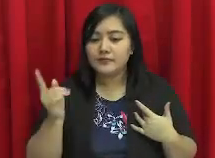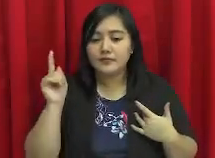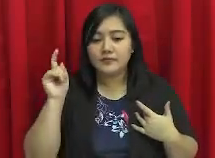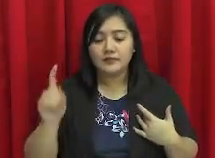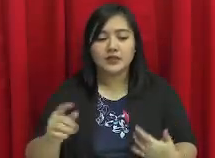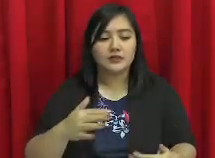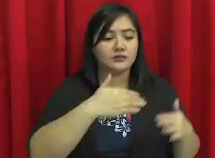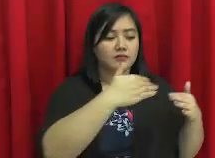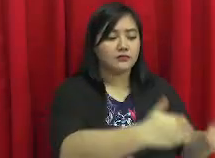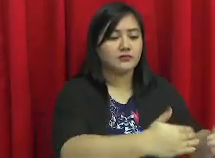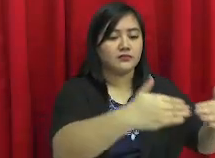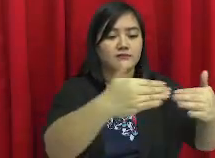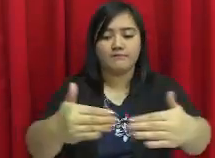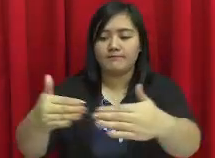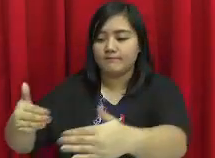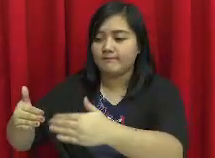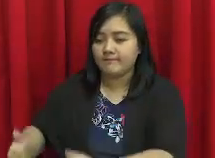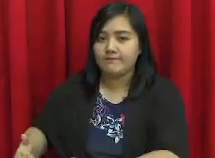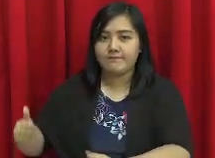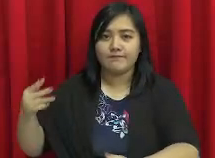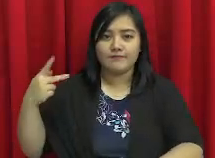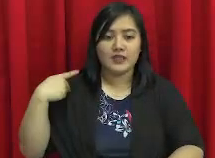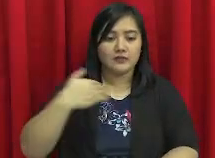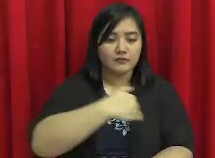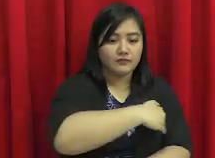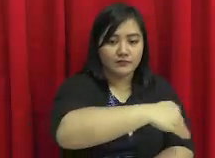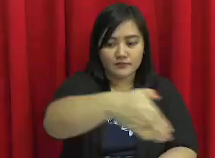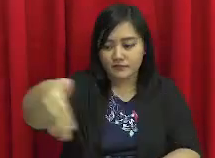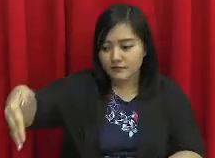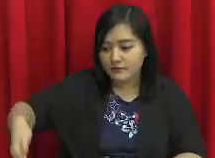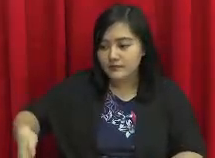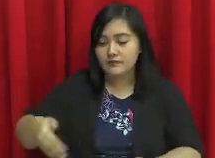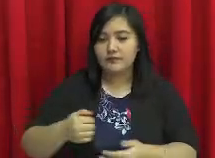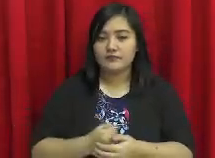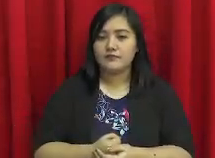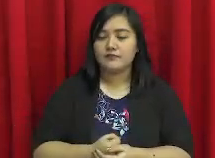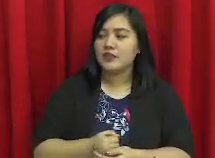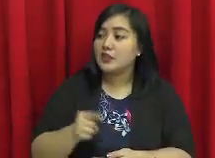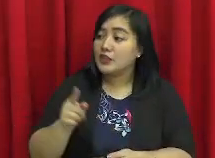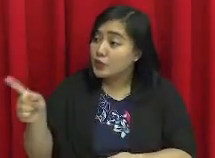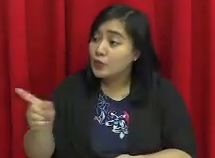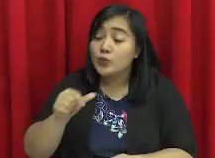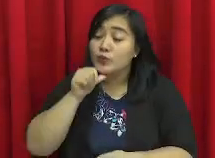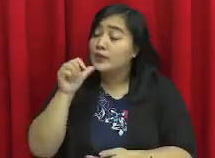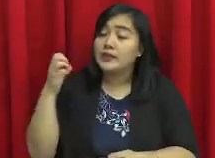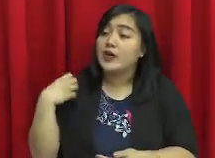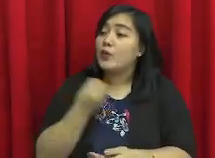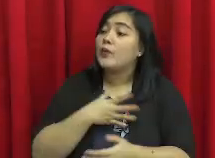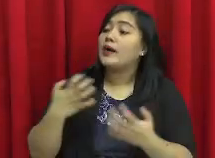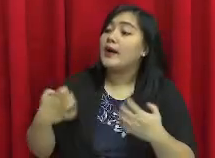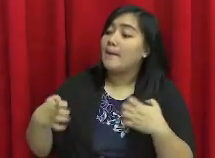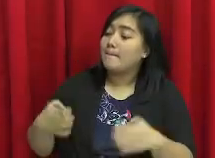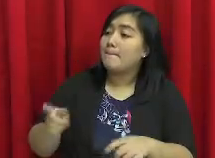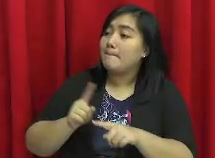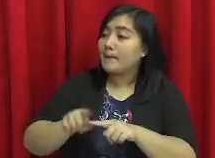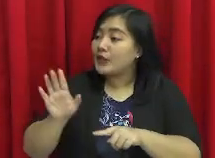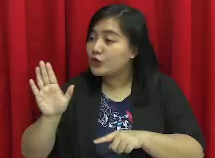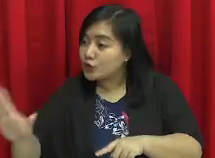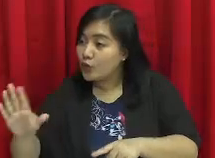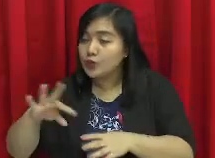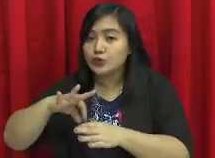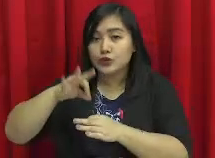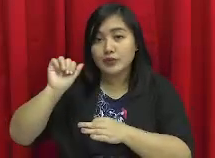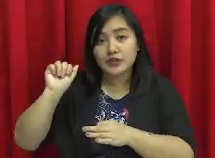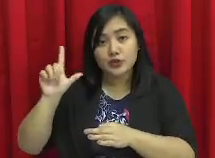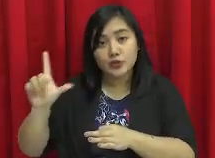na natin. Oh, teka lang, hindi ka naman namin kaaway. Pero hindi maayos ang spiritual na kalagayan mo sa